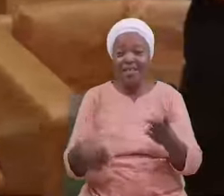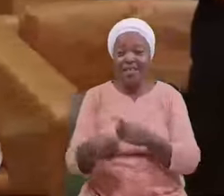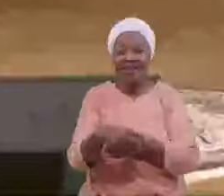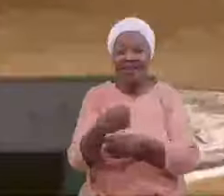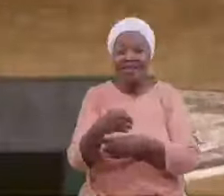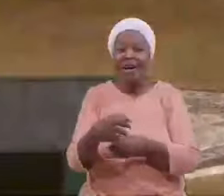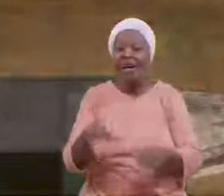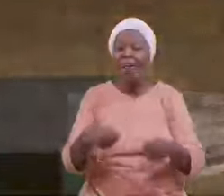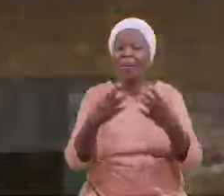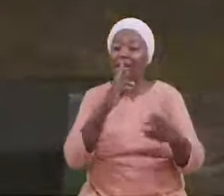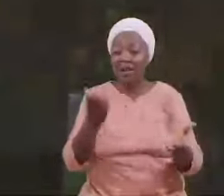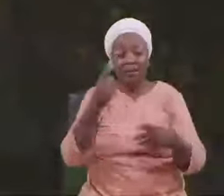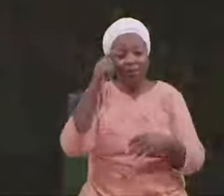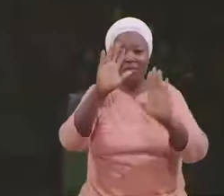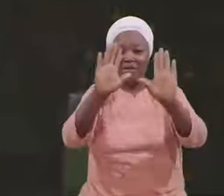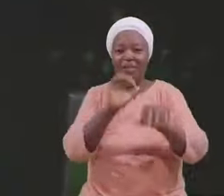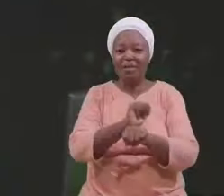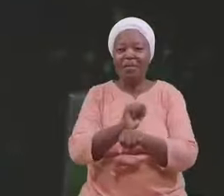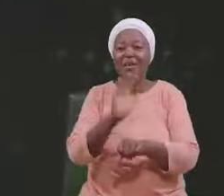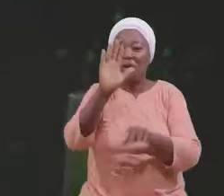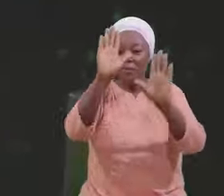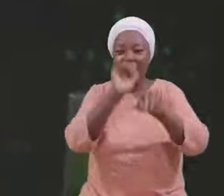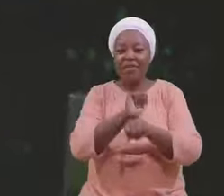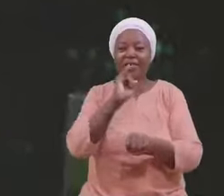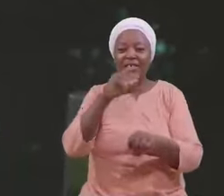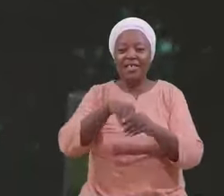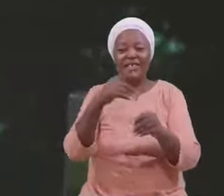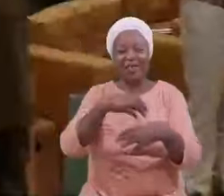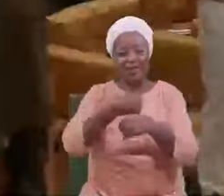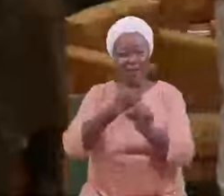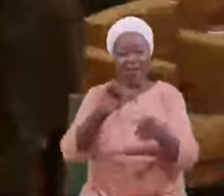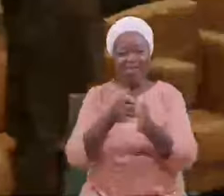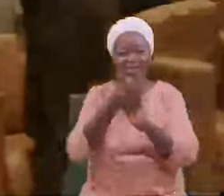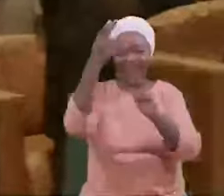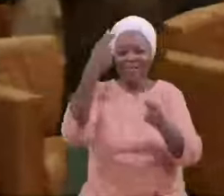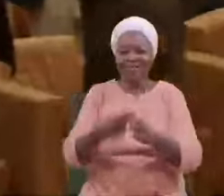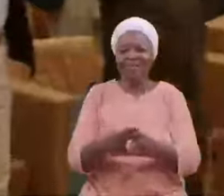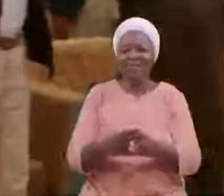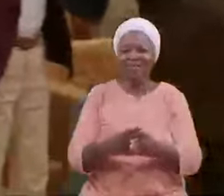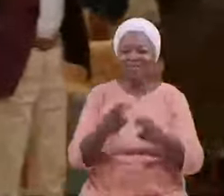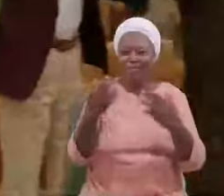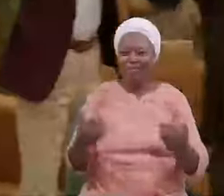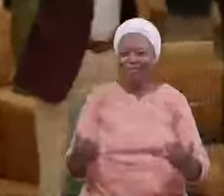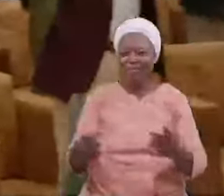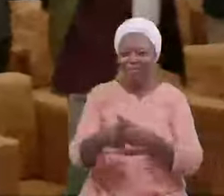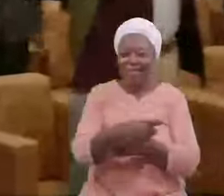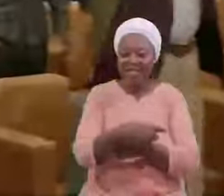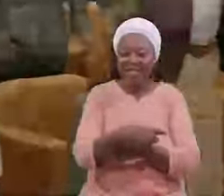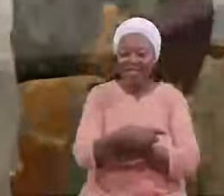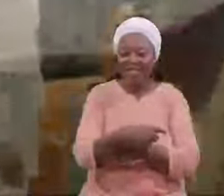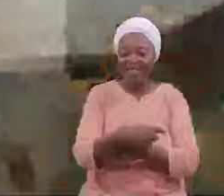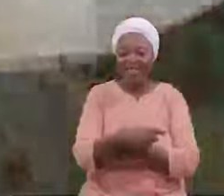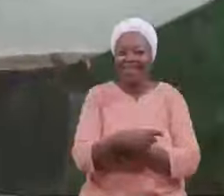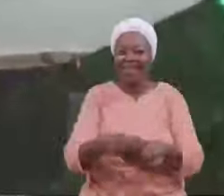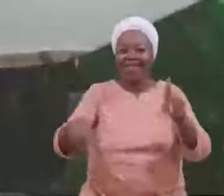miracle? Un miracle est là pour vous. Ce jour, aujourd'hui,